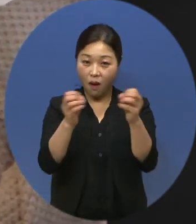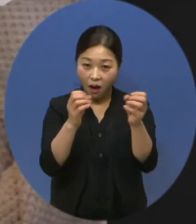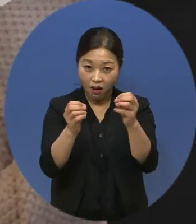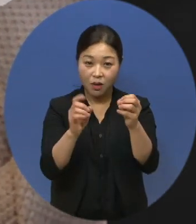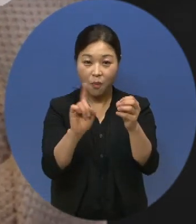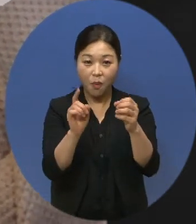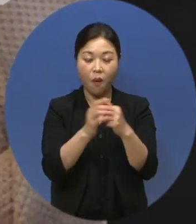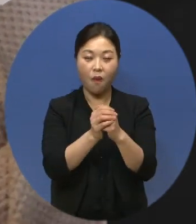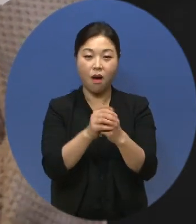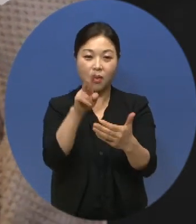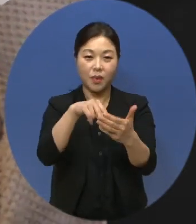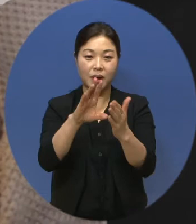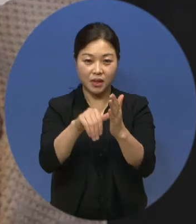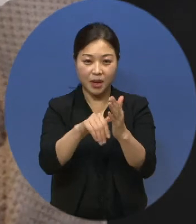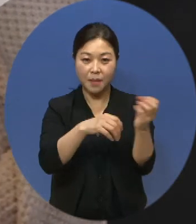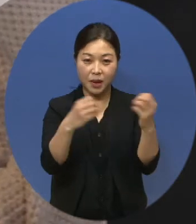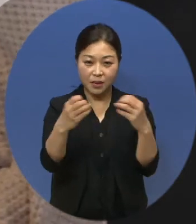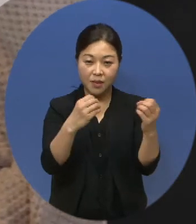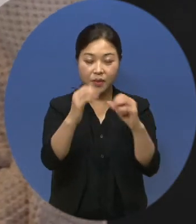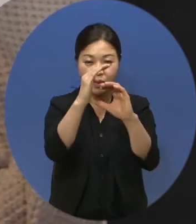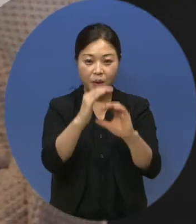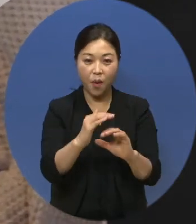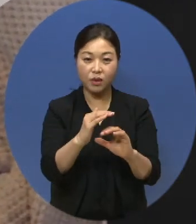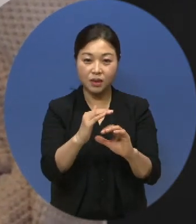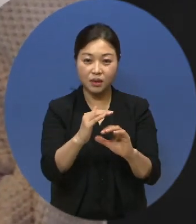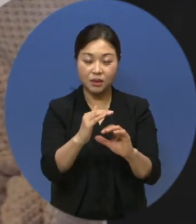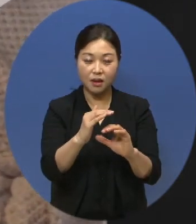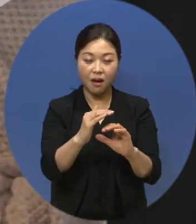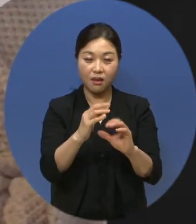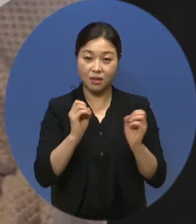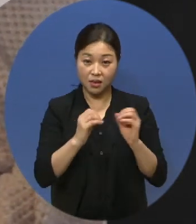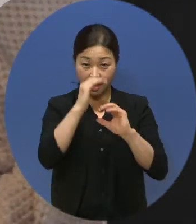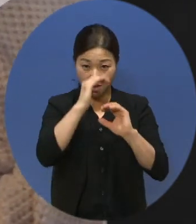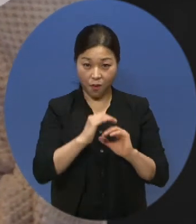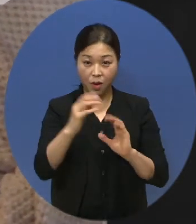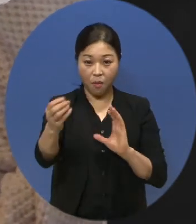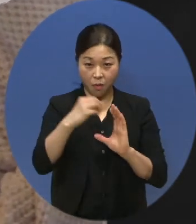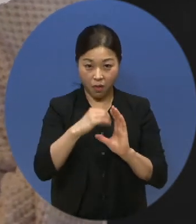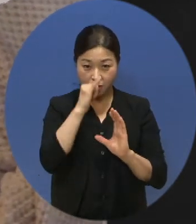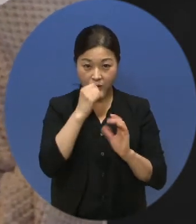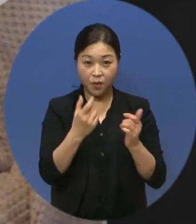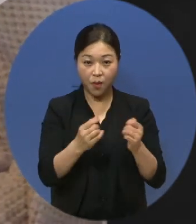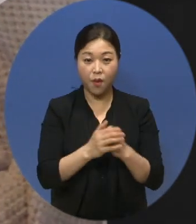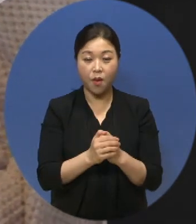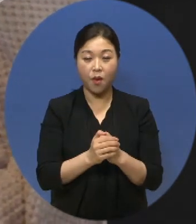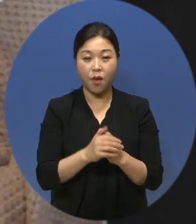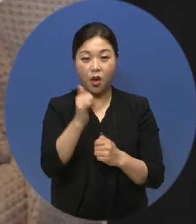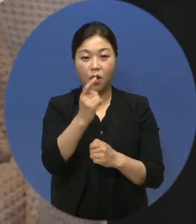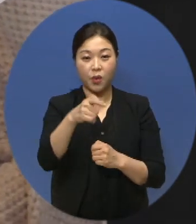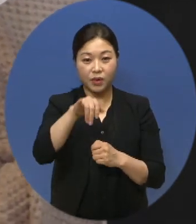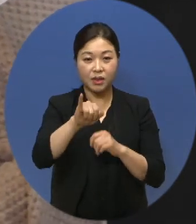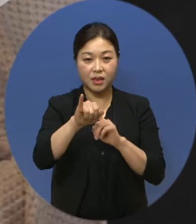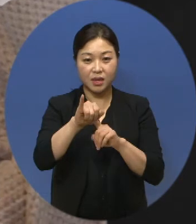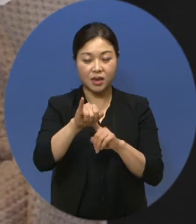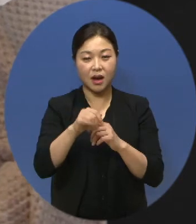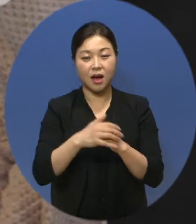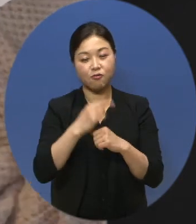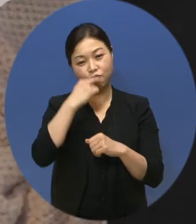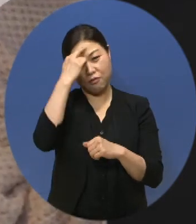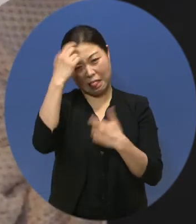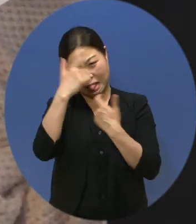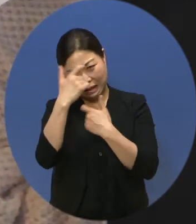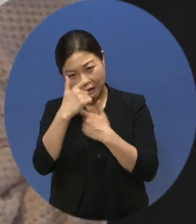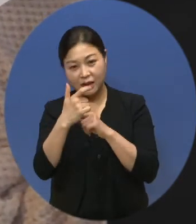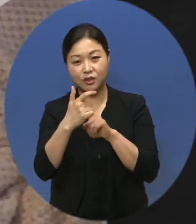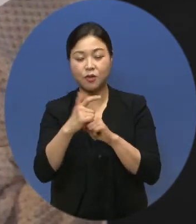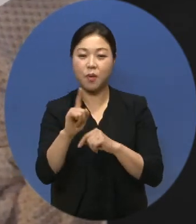그러니까 리딩 때 말씀하셨던 것들을 대사에 많이 넣었고, 그리고 홍기가 조금 더 주책스럽게 얘기하는 게 있어요. 술 취해가지고